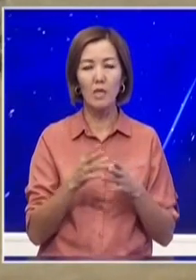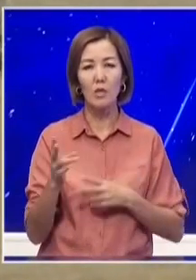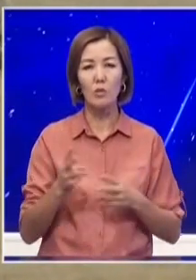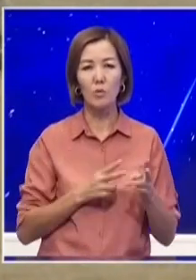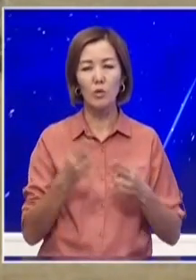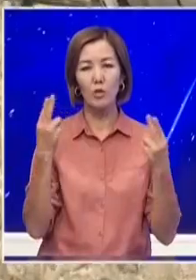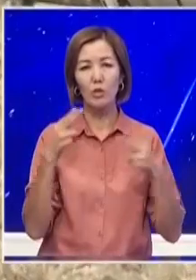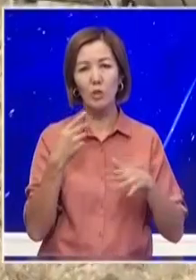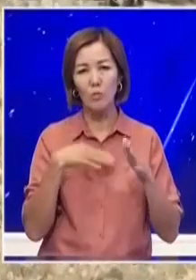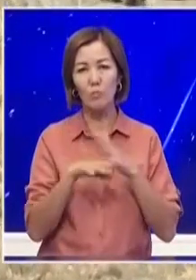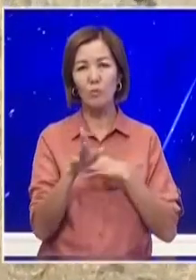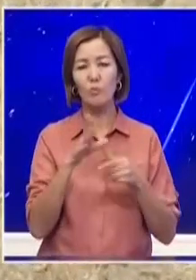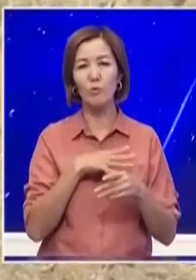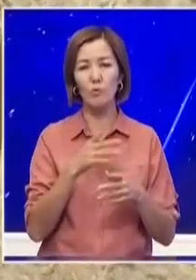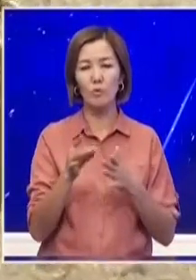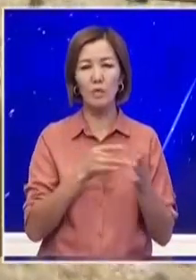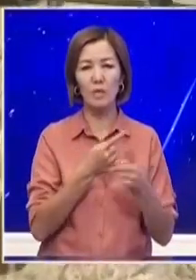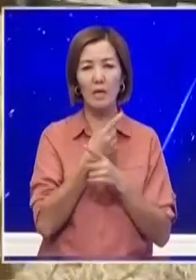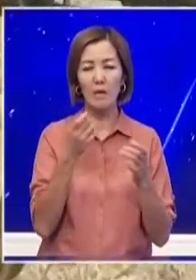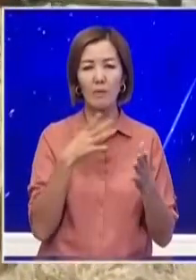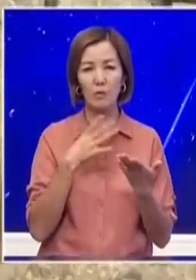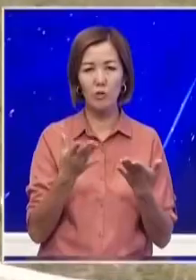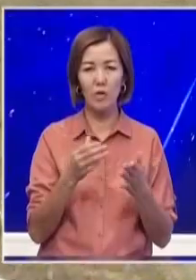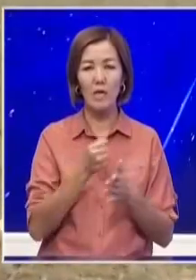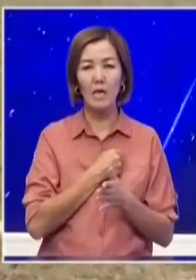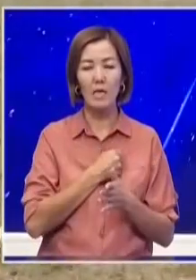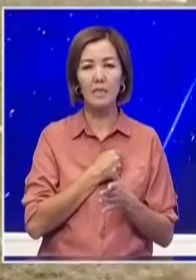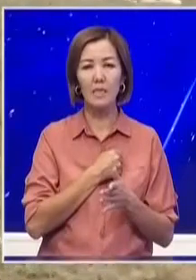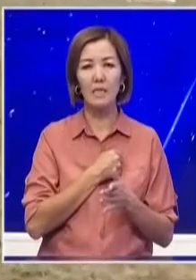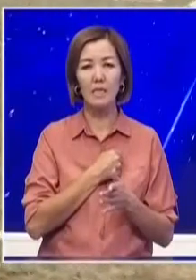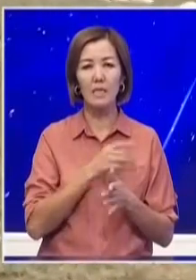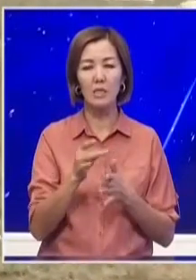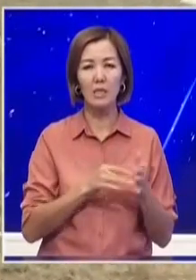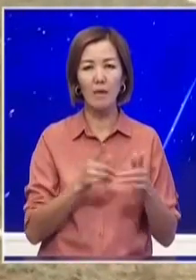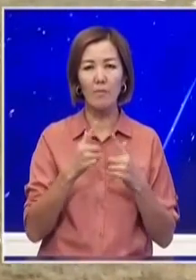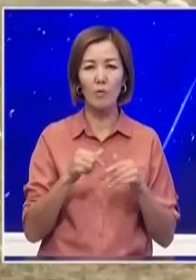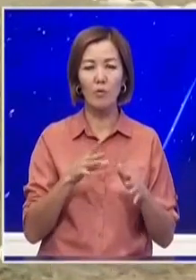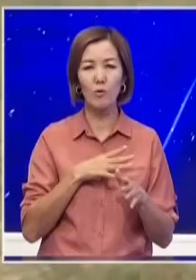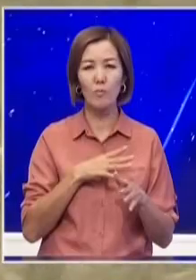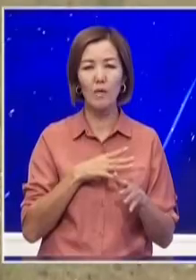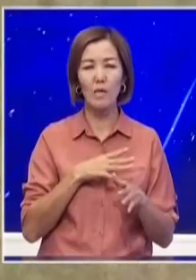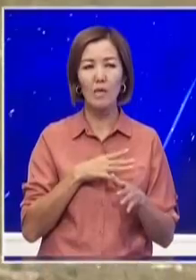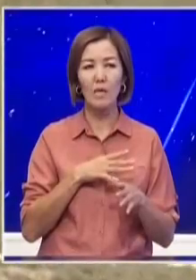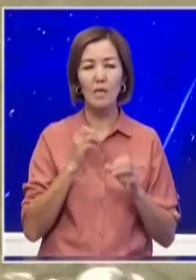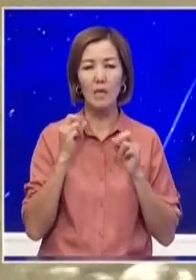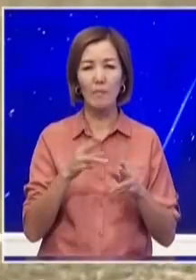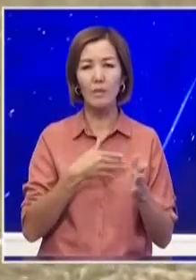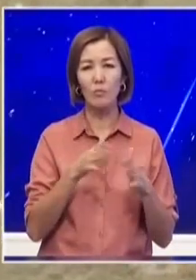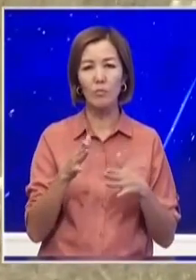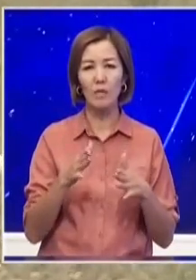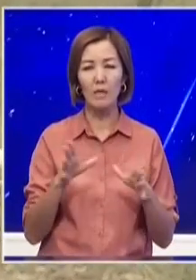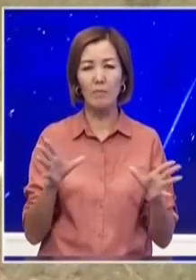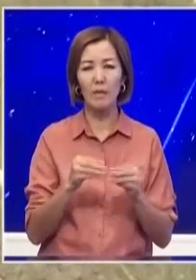шекара бұзып өткені туралы жедел ақпар келіп түсті. Әскерилер сасқан жоқ, жедел штаб құрып қатерді жоюға бірлесе қимылдады.